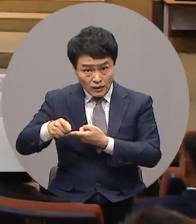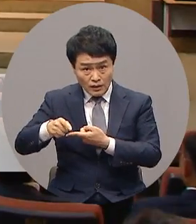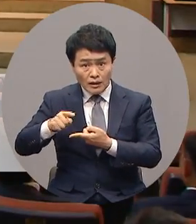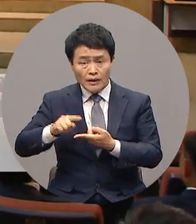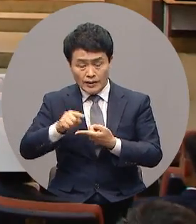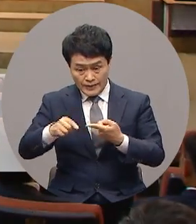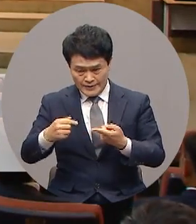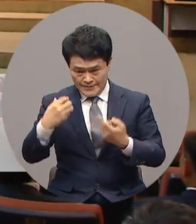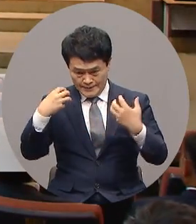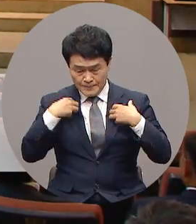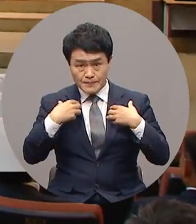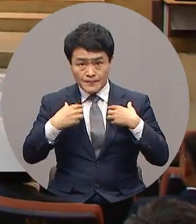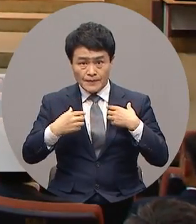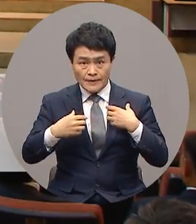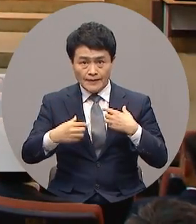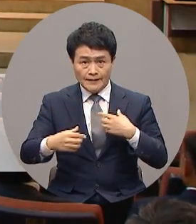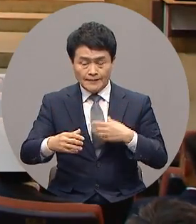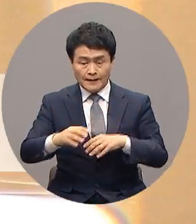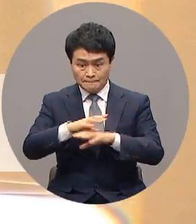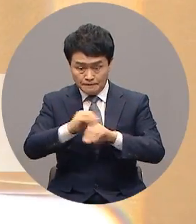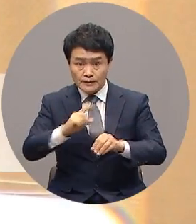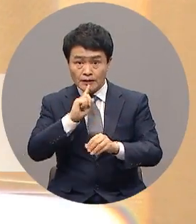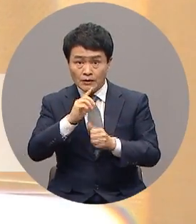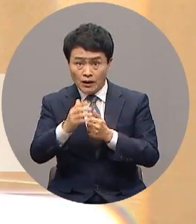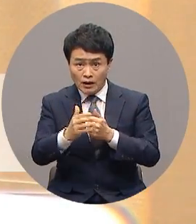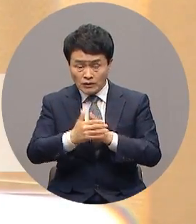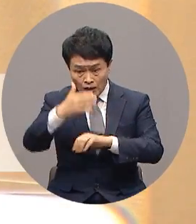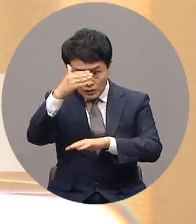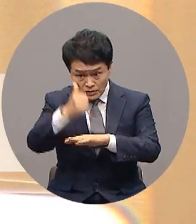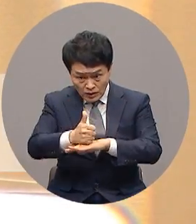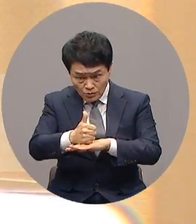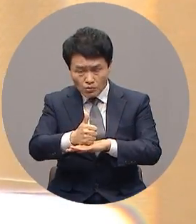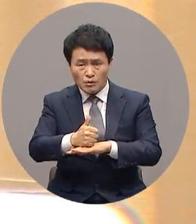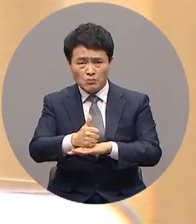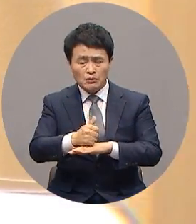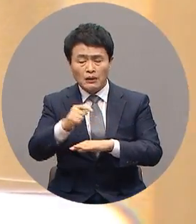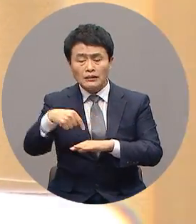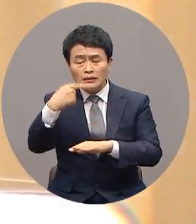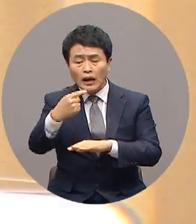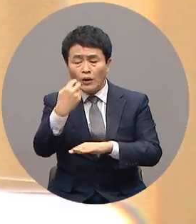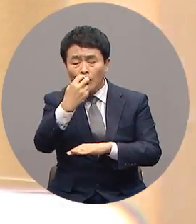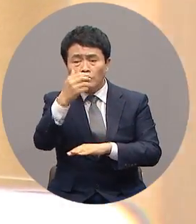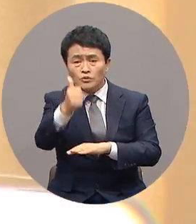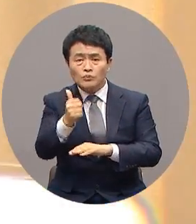내 매듭 짓겠다고 공언해왔지만 최종 처분은 차기 총장 몫이 됐습니다.